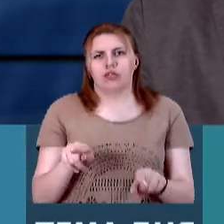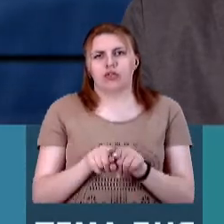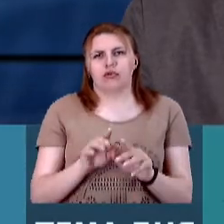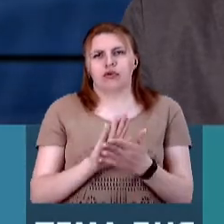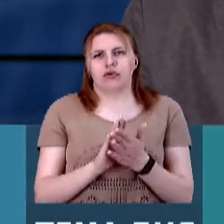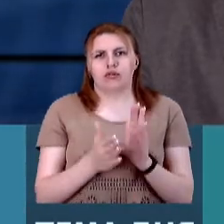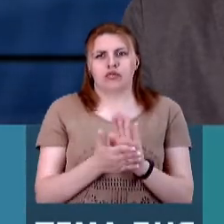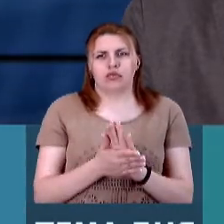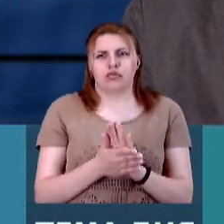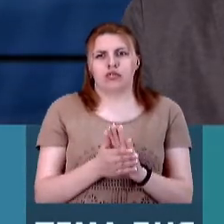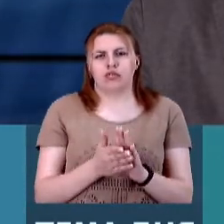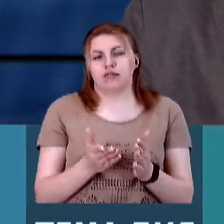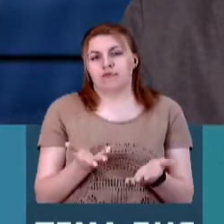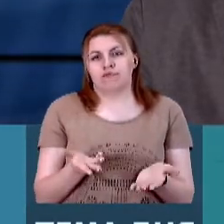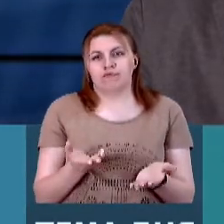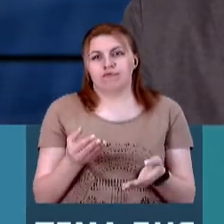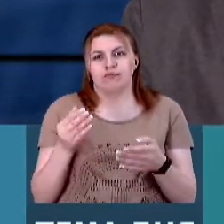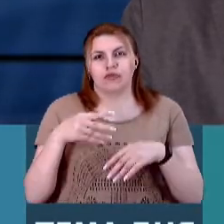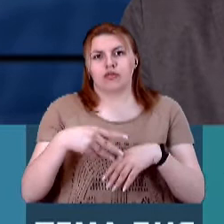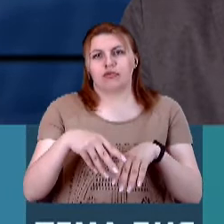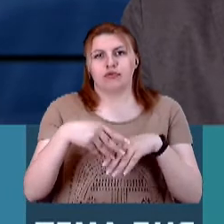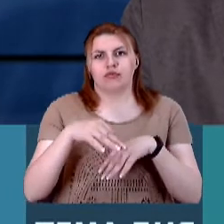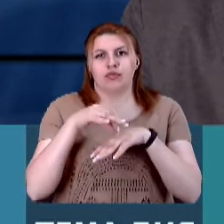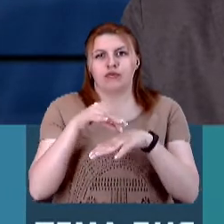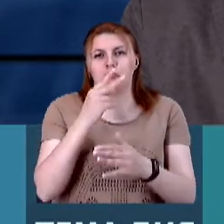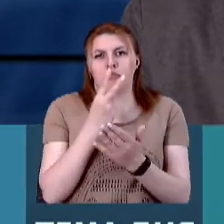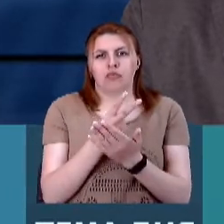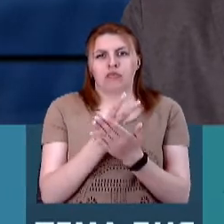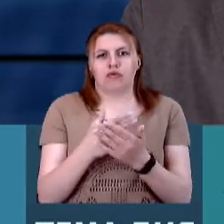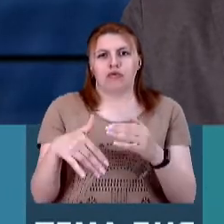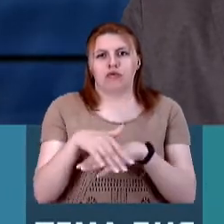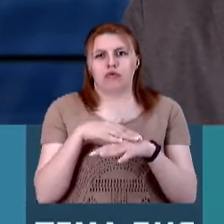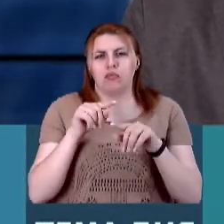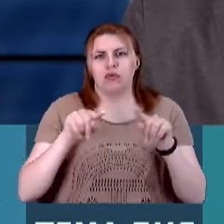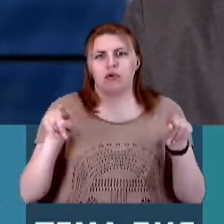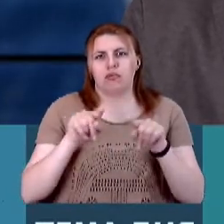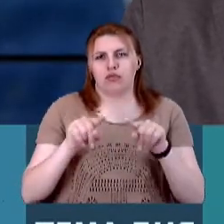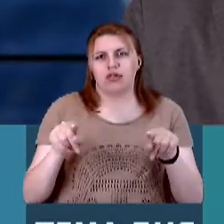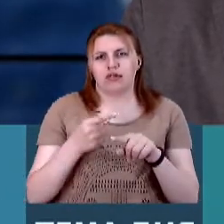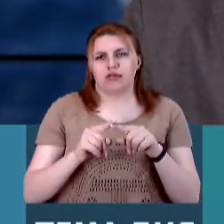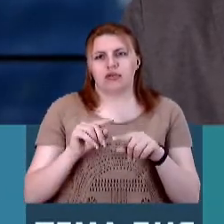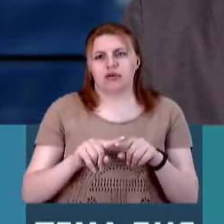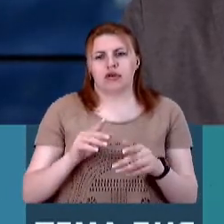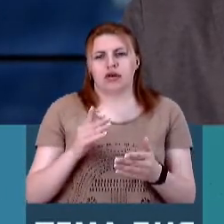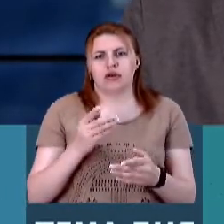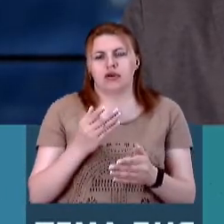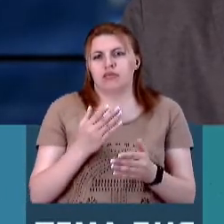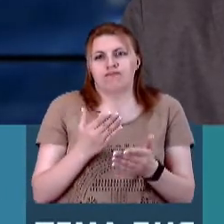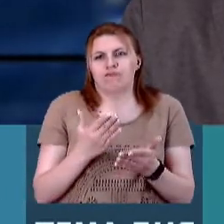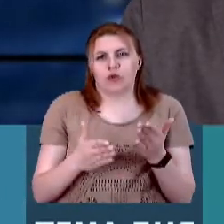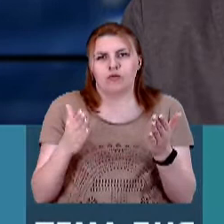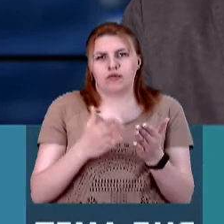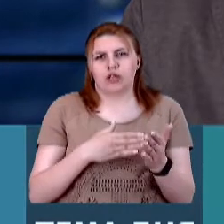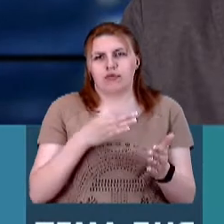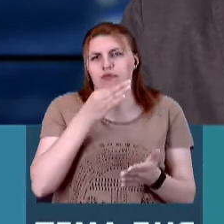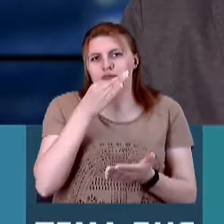збирати проводити парад для того, щоб показати населенню, провести пропагандистський захід, це, як на мене, абсолютно безвідповідальна, і це просто якась